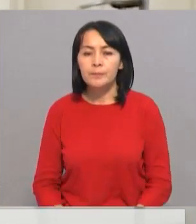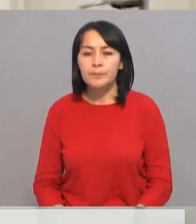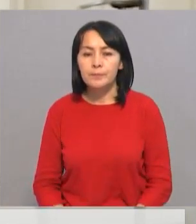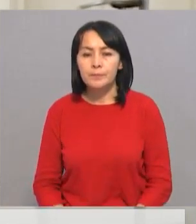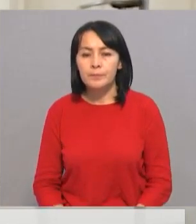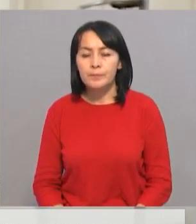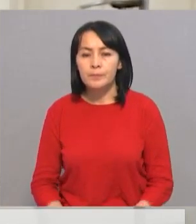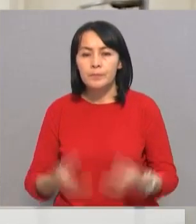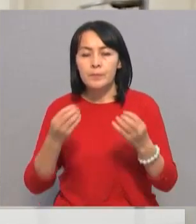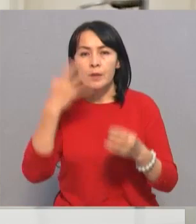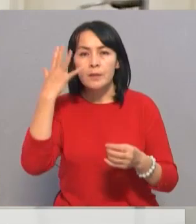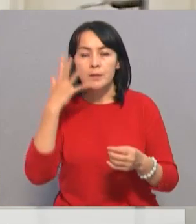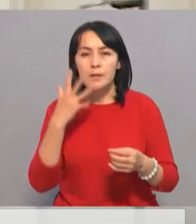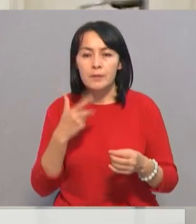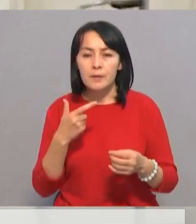боп, жаңа